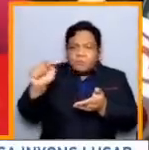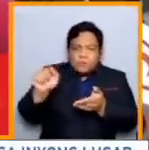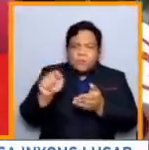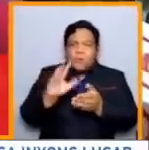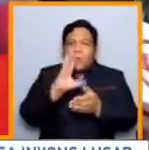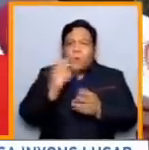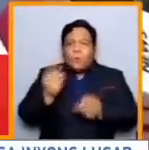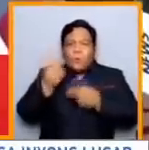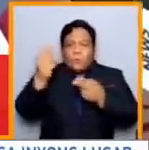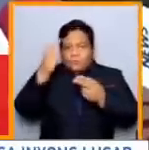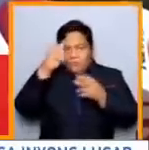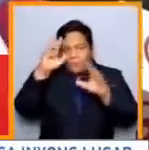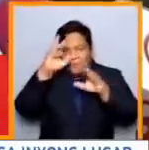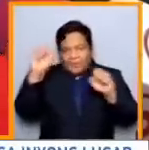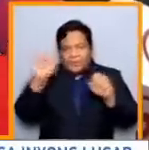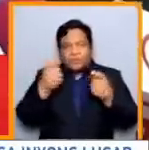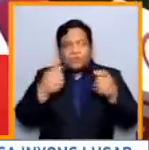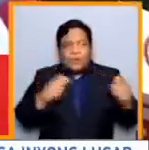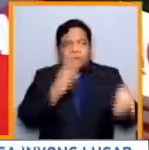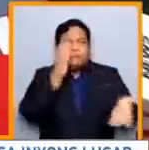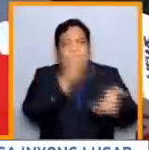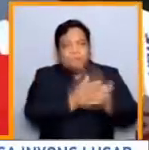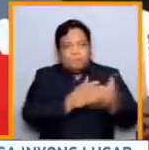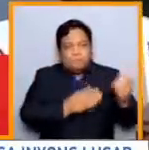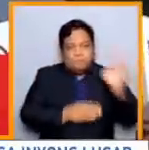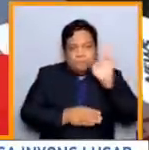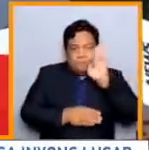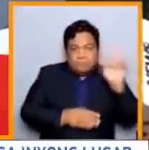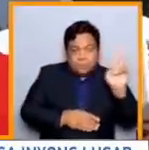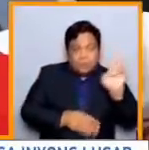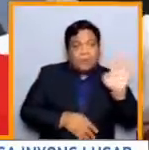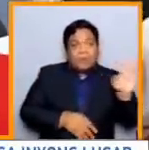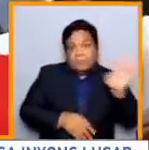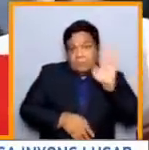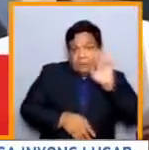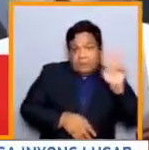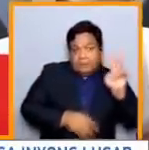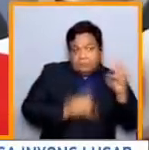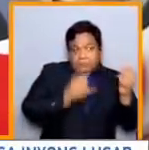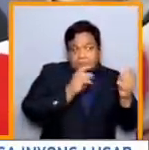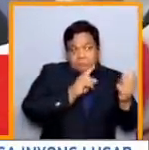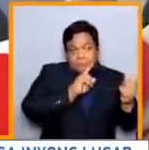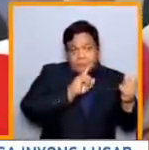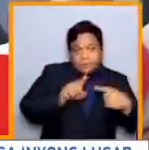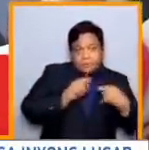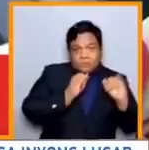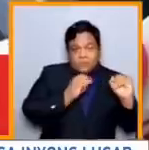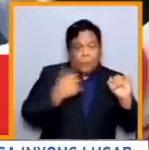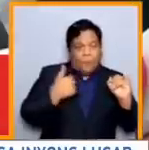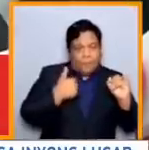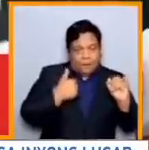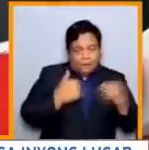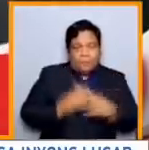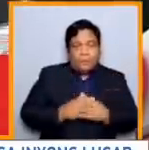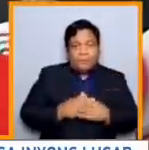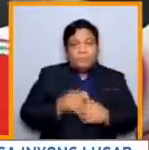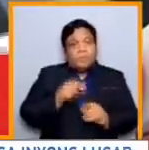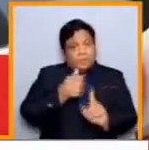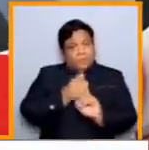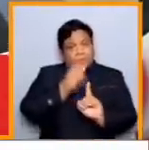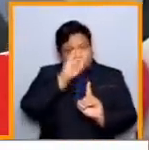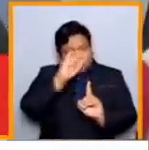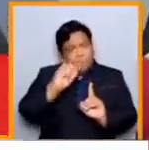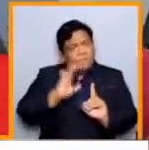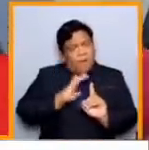Marcos. Kinukuha pa namin ang panig ni Marcos tungkol dito. Sagot naman ni Moreno, bukas siya sa usapang unification pero ayaw niya raw na